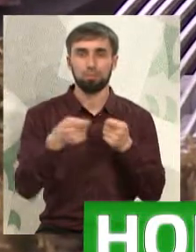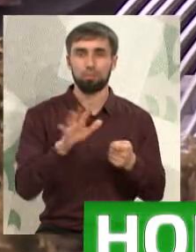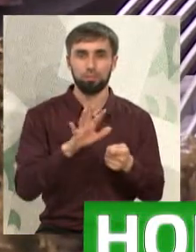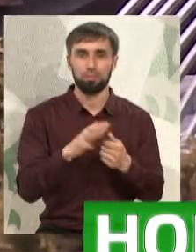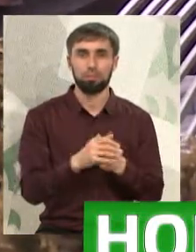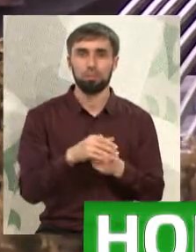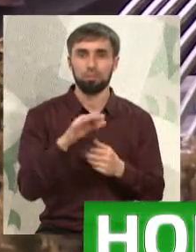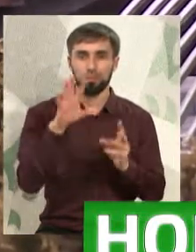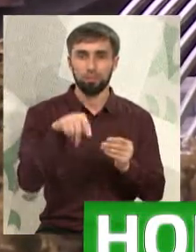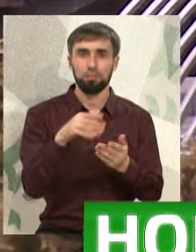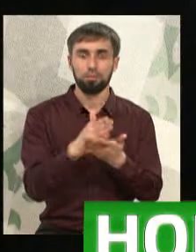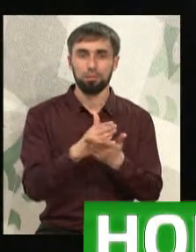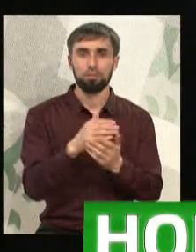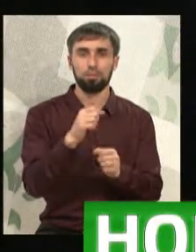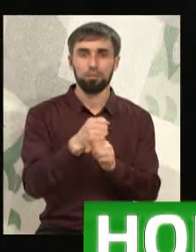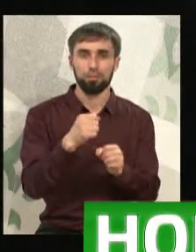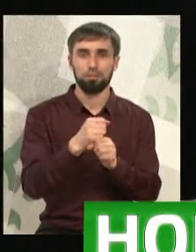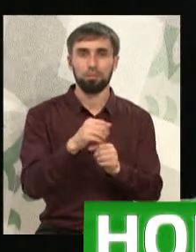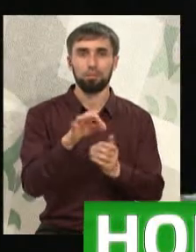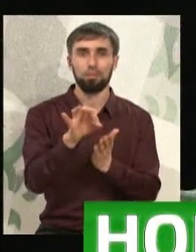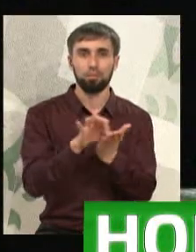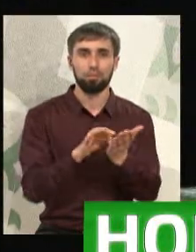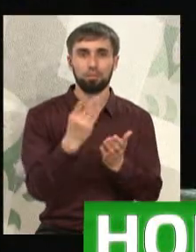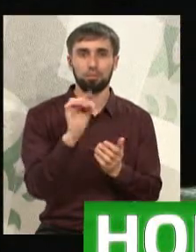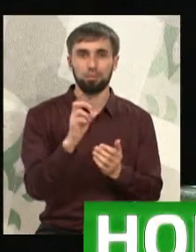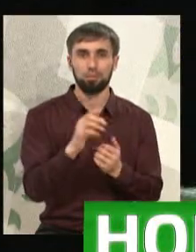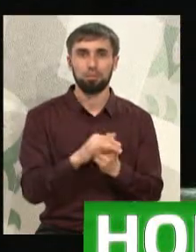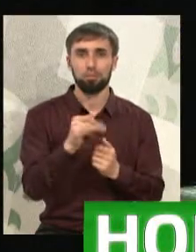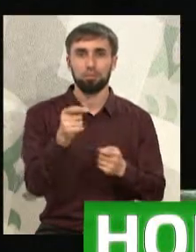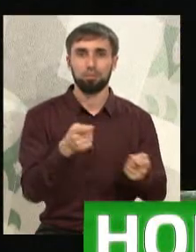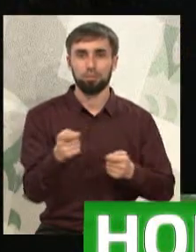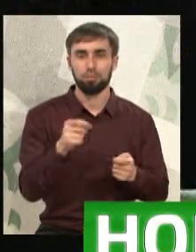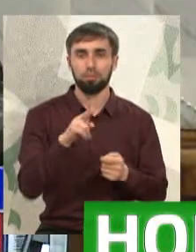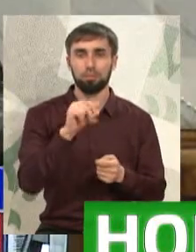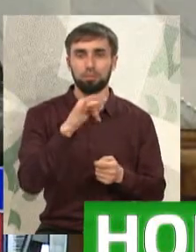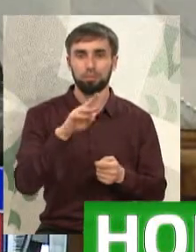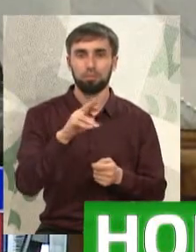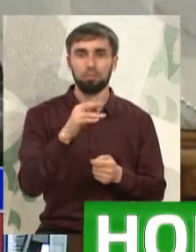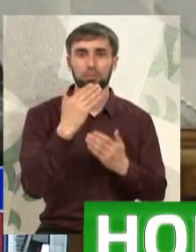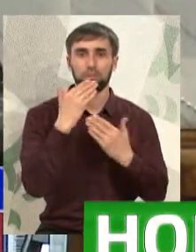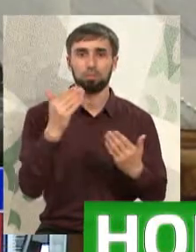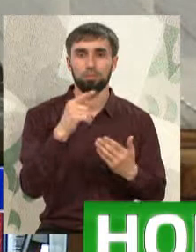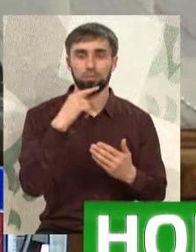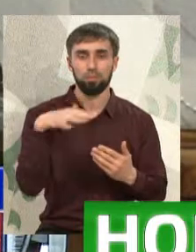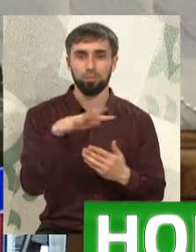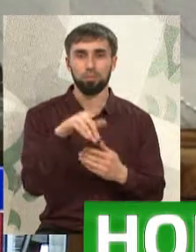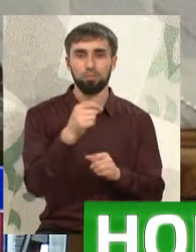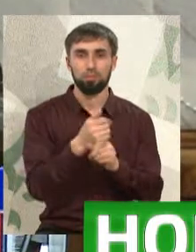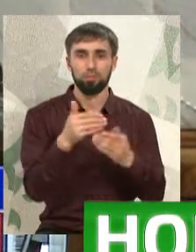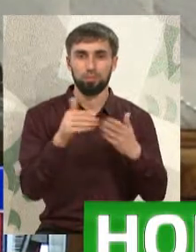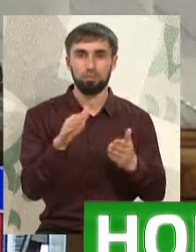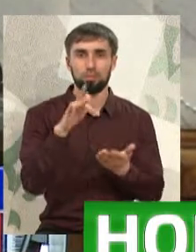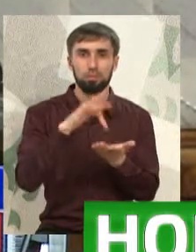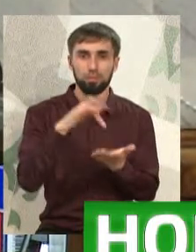республике. Создан оперативный штаб, а сегодня по решению руководства партии «Единая Россия» открывается и единый волонтерский центр,